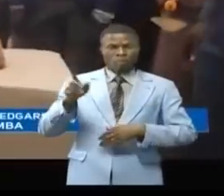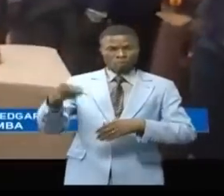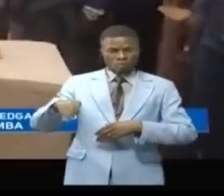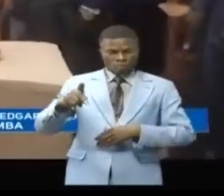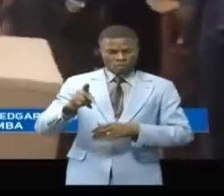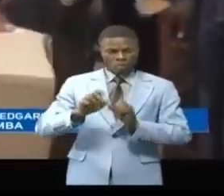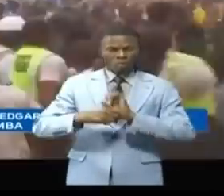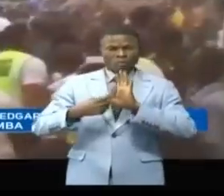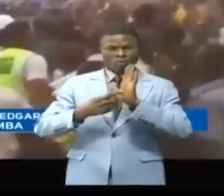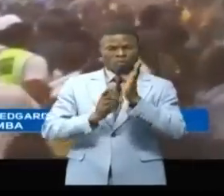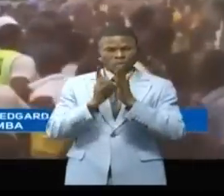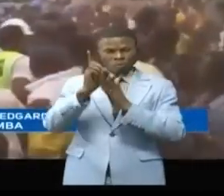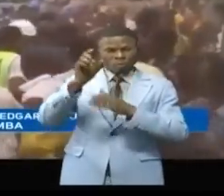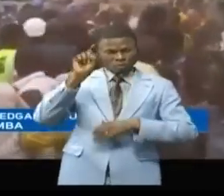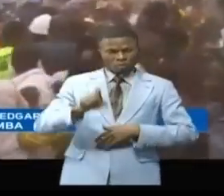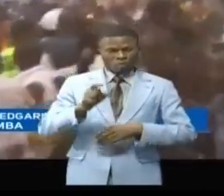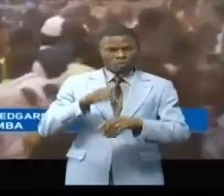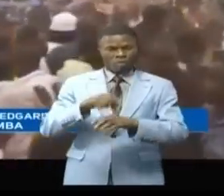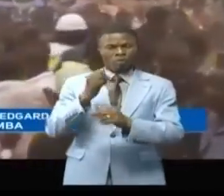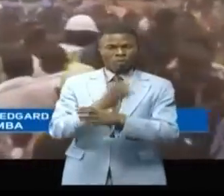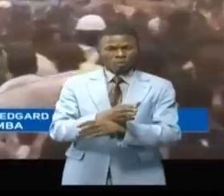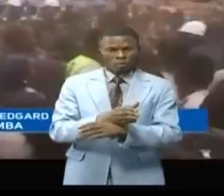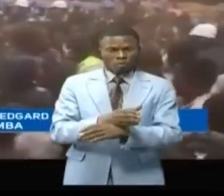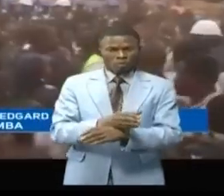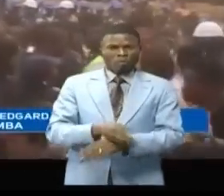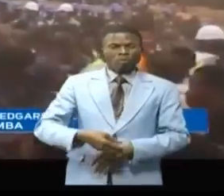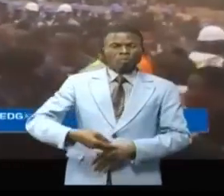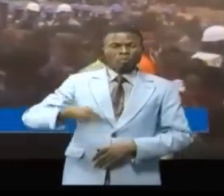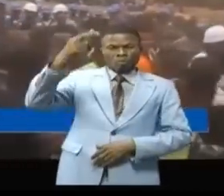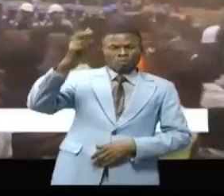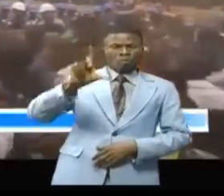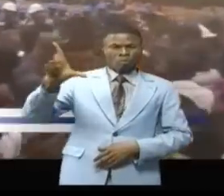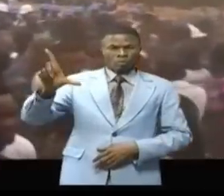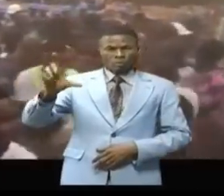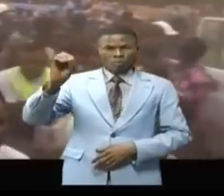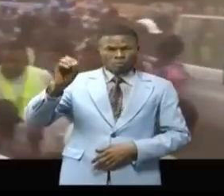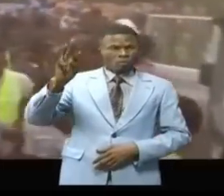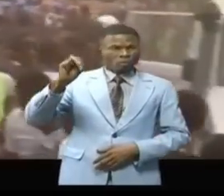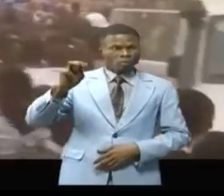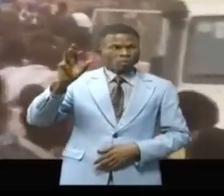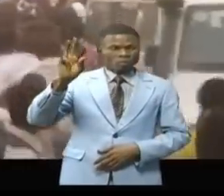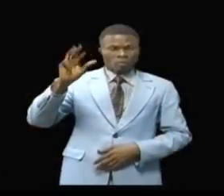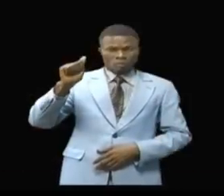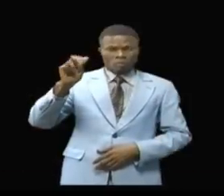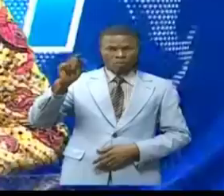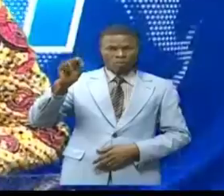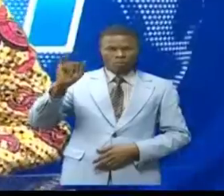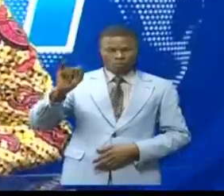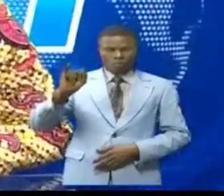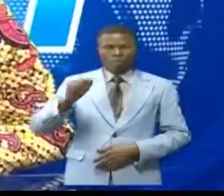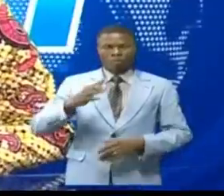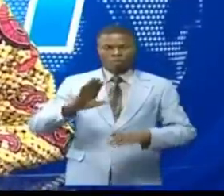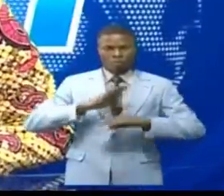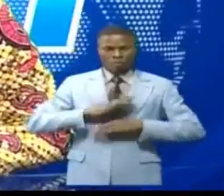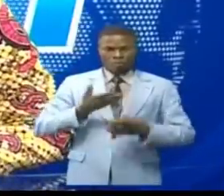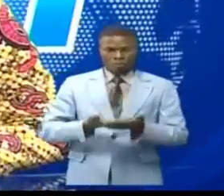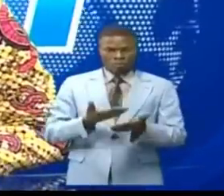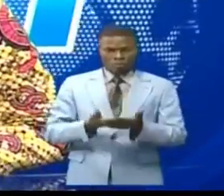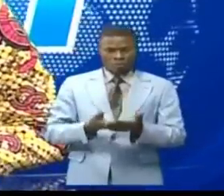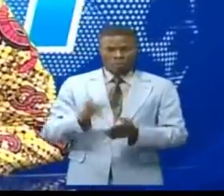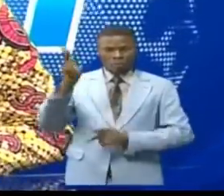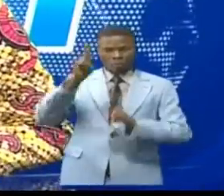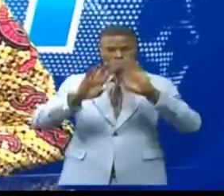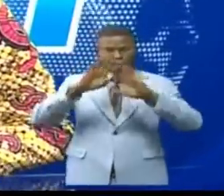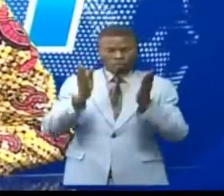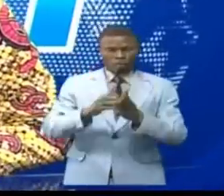ses facettes. L'heure est venue pour que les Olomami retrouvent ses lettres de noblesse. C'était là la population